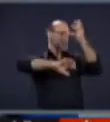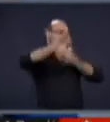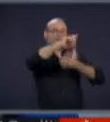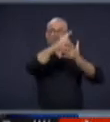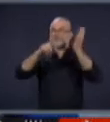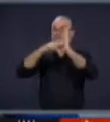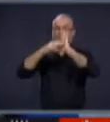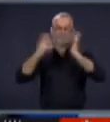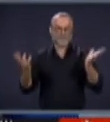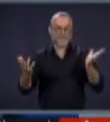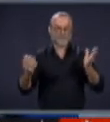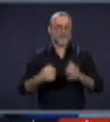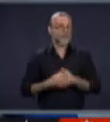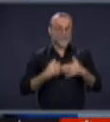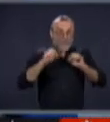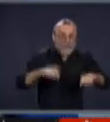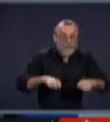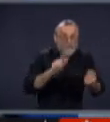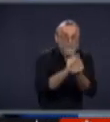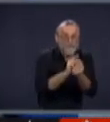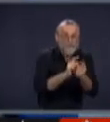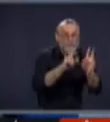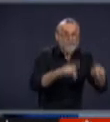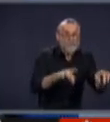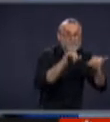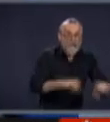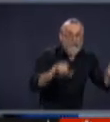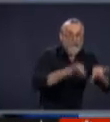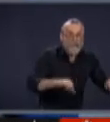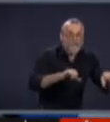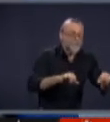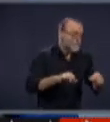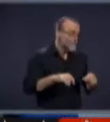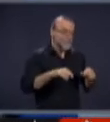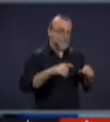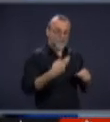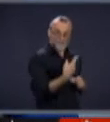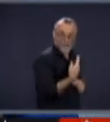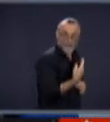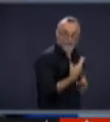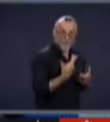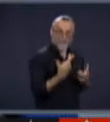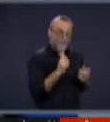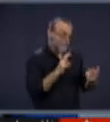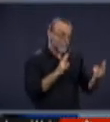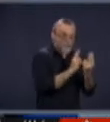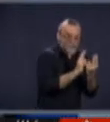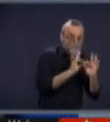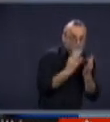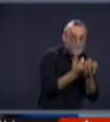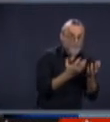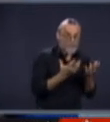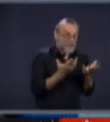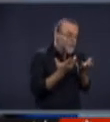un peu source de confusion. Est-ce que je peux rencontrer toujours les mêmes personnes? Par exemple, deux ménages peuvent